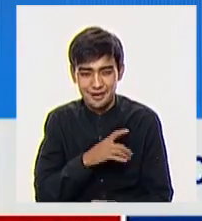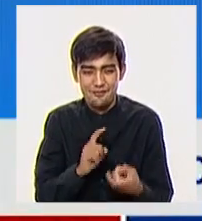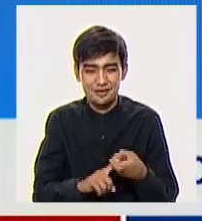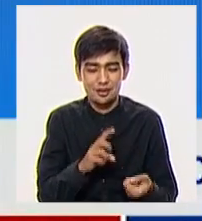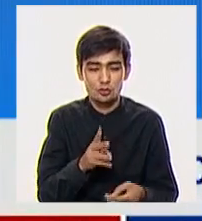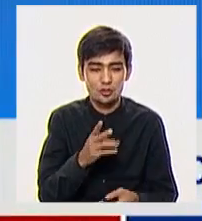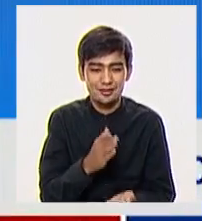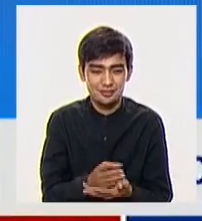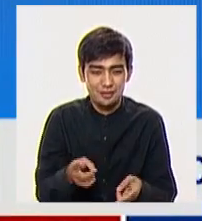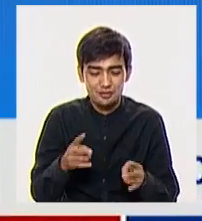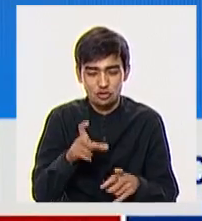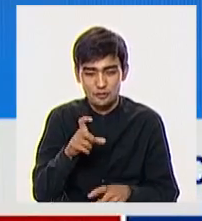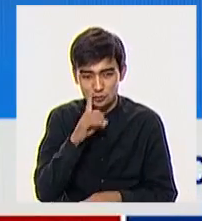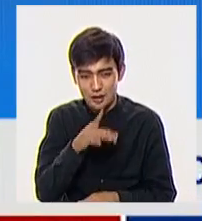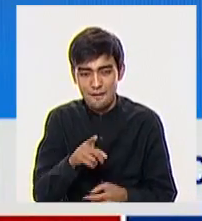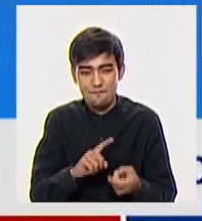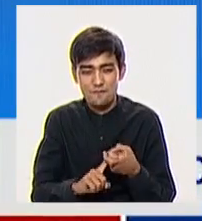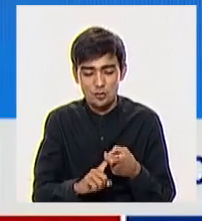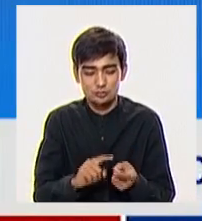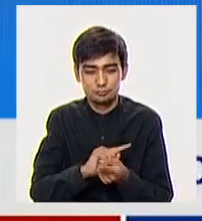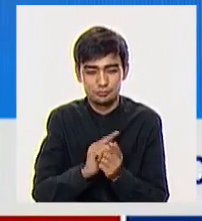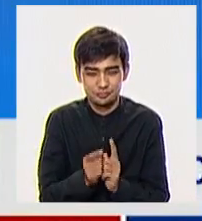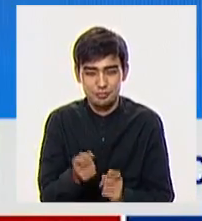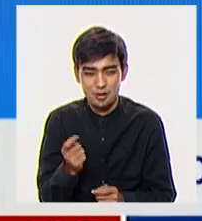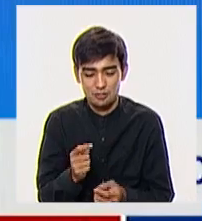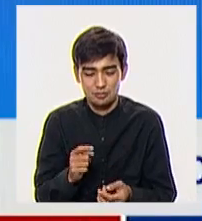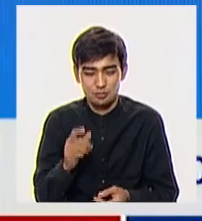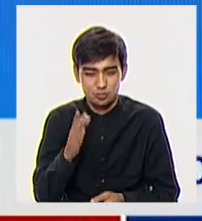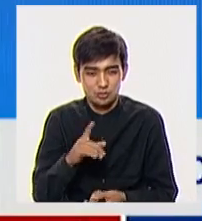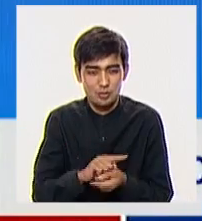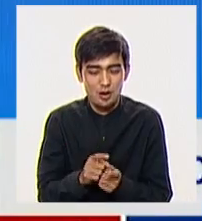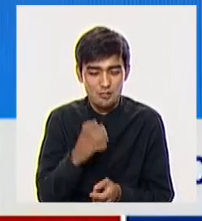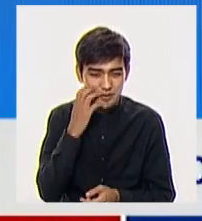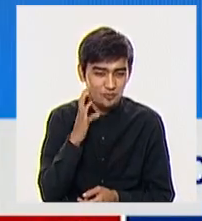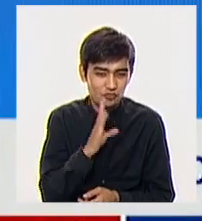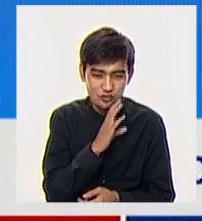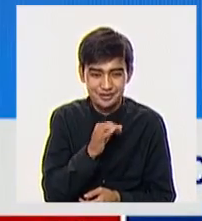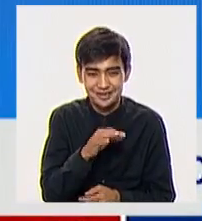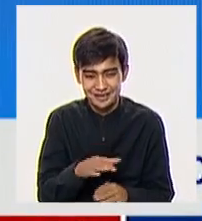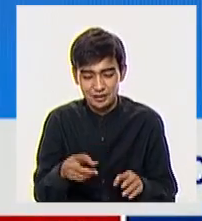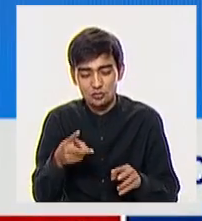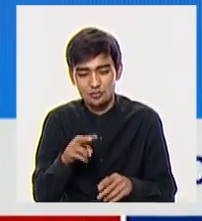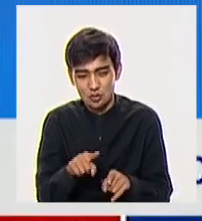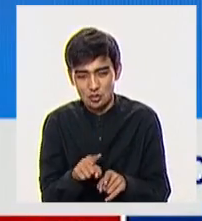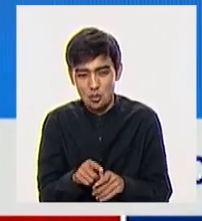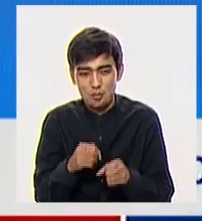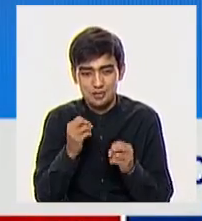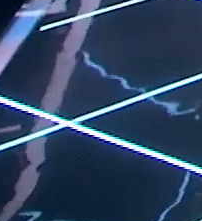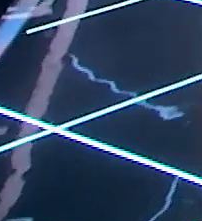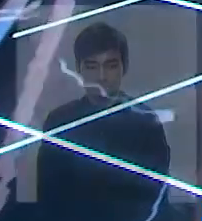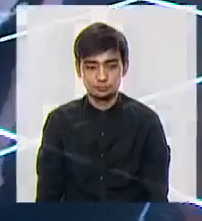болатын адам қалмайды. Бұл вирустың мутацияға ұшырауы азаяды деген сөз. Тесінше жүкті әйелдер мен балаларға да ешқандай қауіп